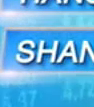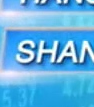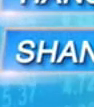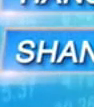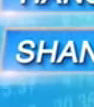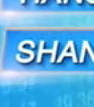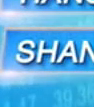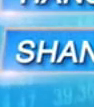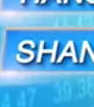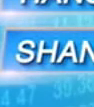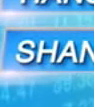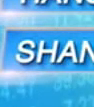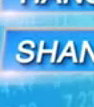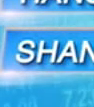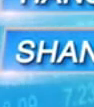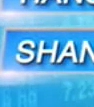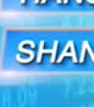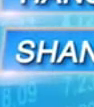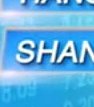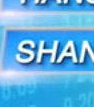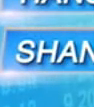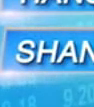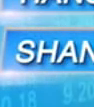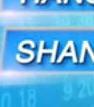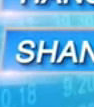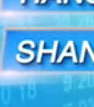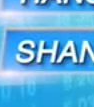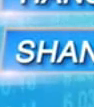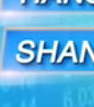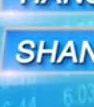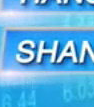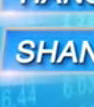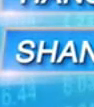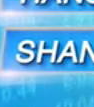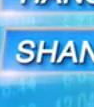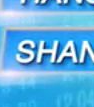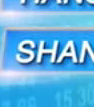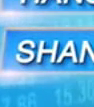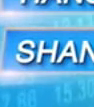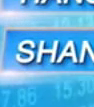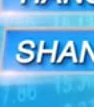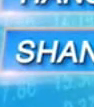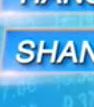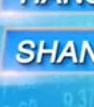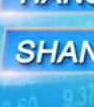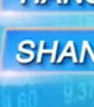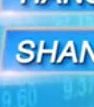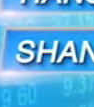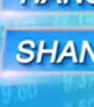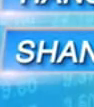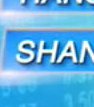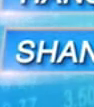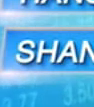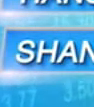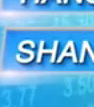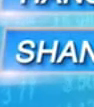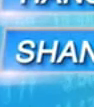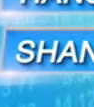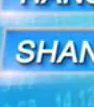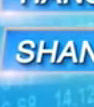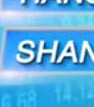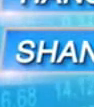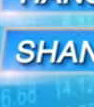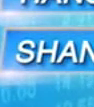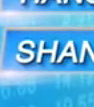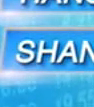จุดอีกครั้งหางเส็งตลาดหุ้นฮ่องกงลดลง 129.62 จุดขณะที่เซี่ยงไฮ้คอมโพสิตของจีนนะคะบวกสวนทาง